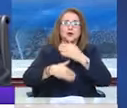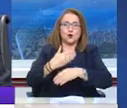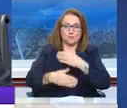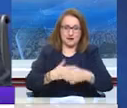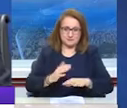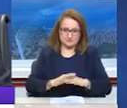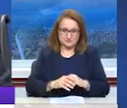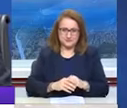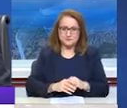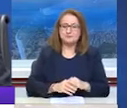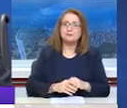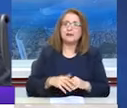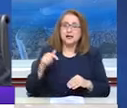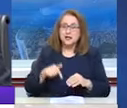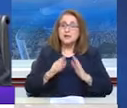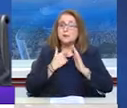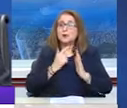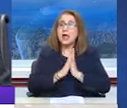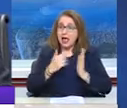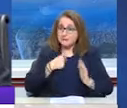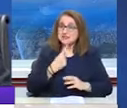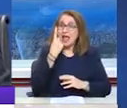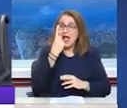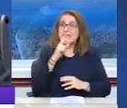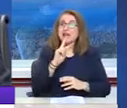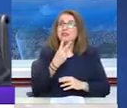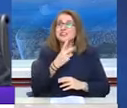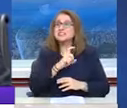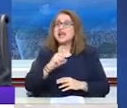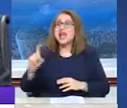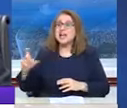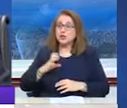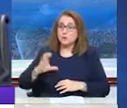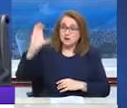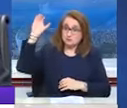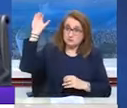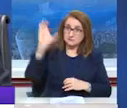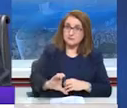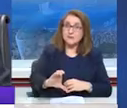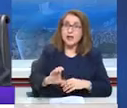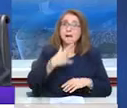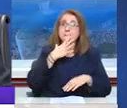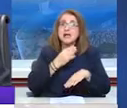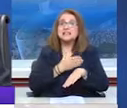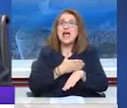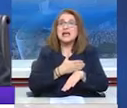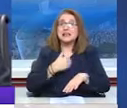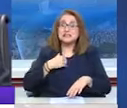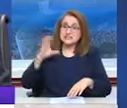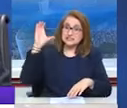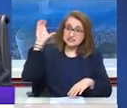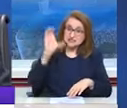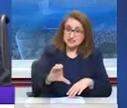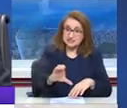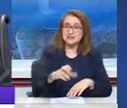του κ. Τσακίρη, καταθέτουμε το πρώτο δισεκατομμύριο ως εγγύηση για να φτιαχτεί ο εγγυοδοτικός μηχανισμός για